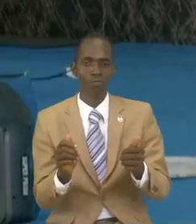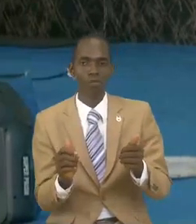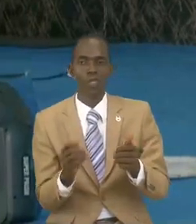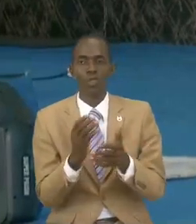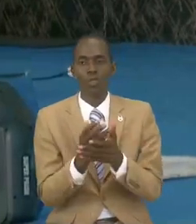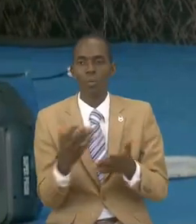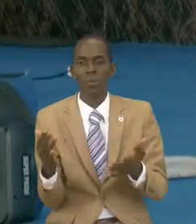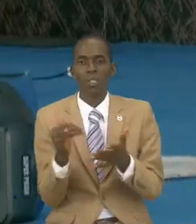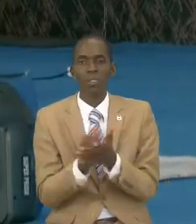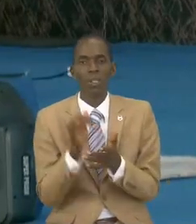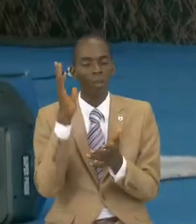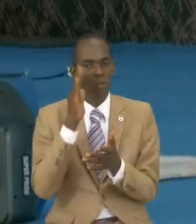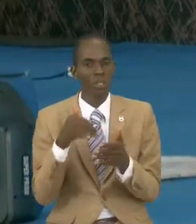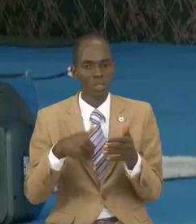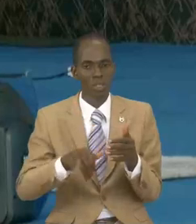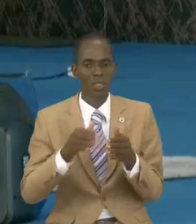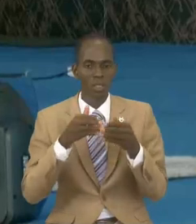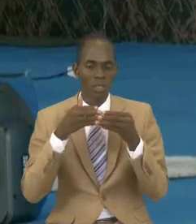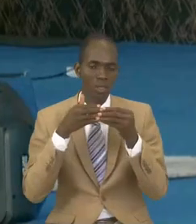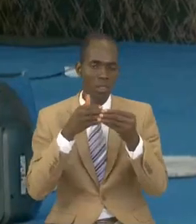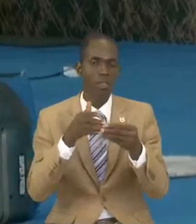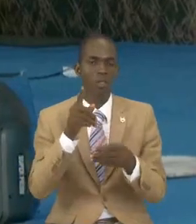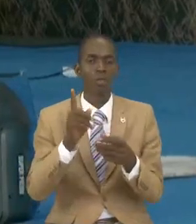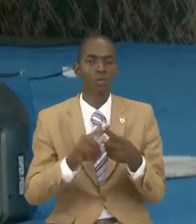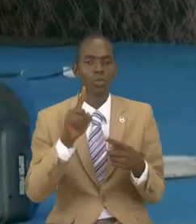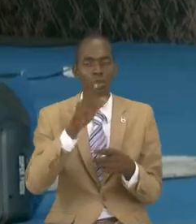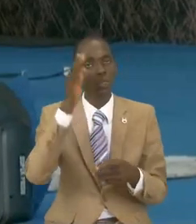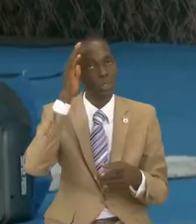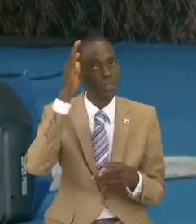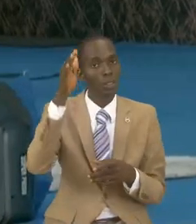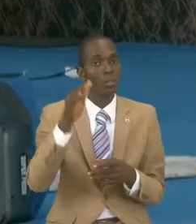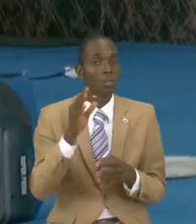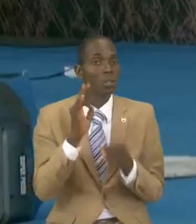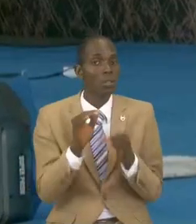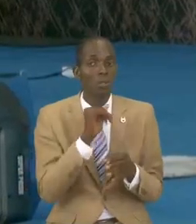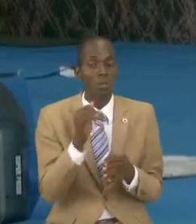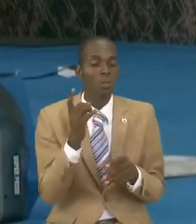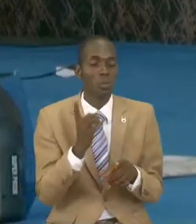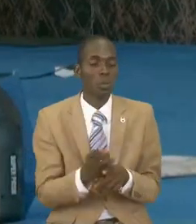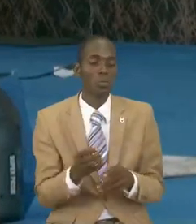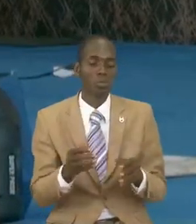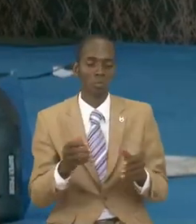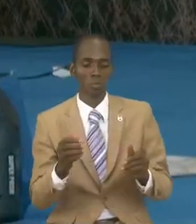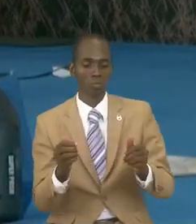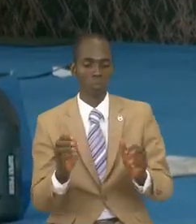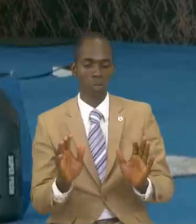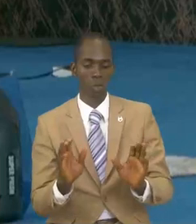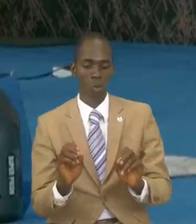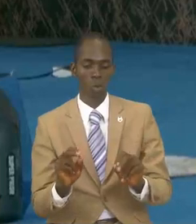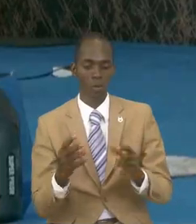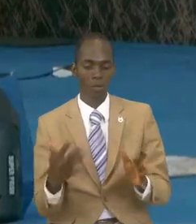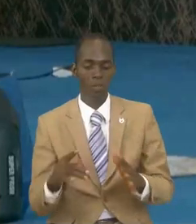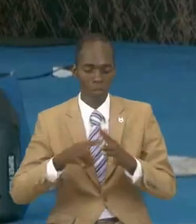l'avion vers votre destination. Sinon, si vous réglez la